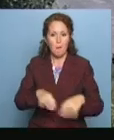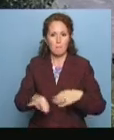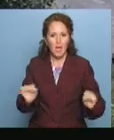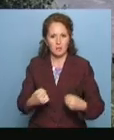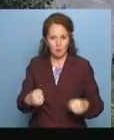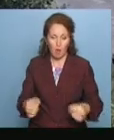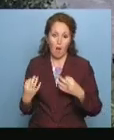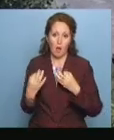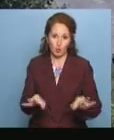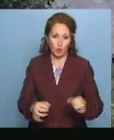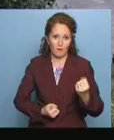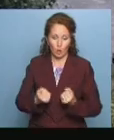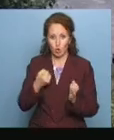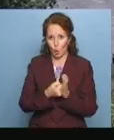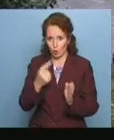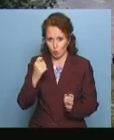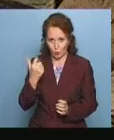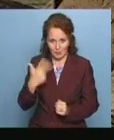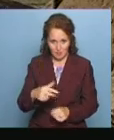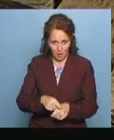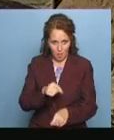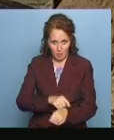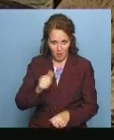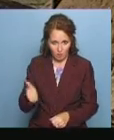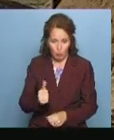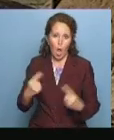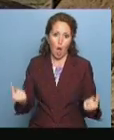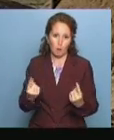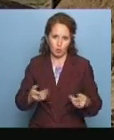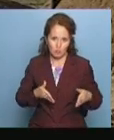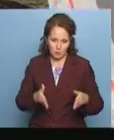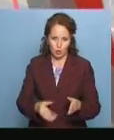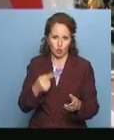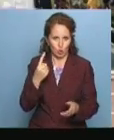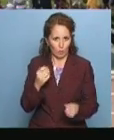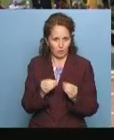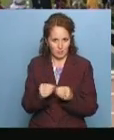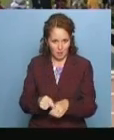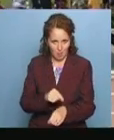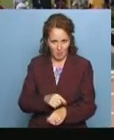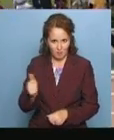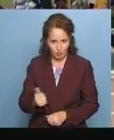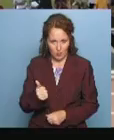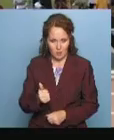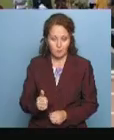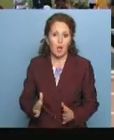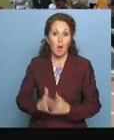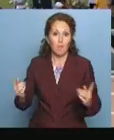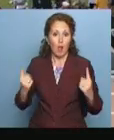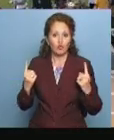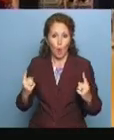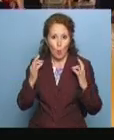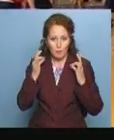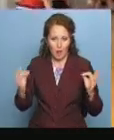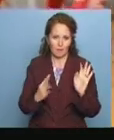разрешат разгоняться до 130 км в час, на обычных трассах до 110. Большой юбилей. 90 лет, как